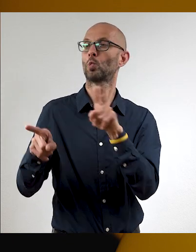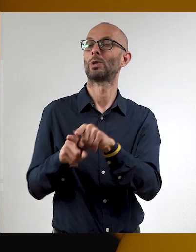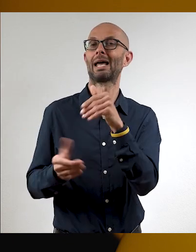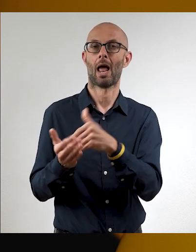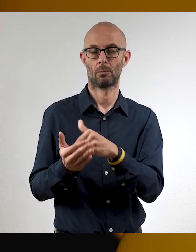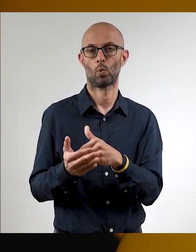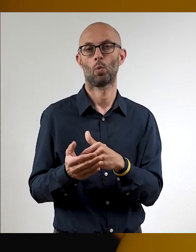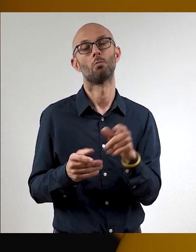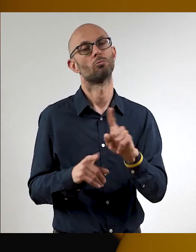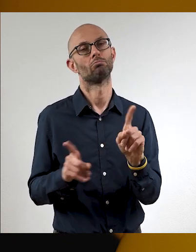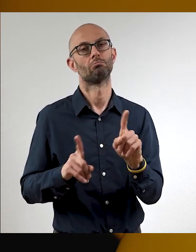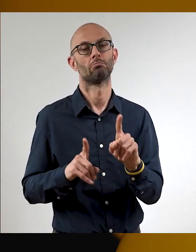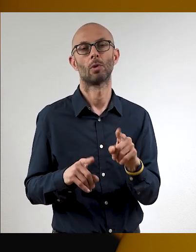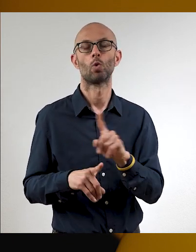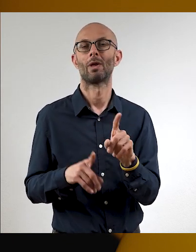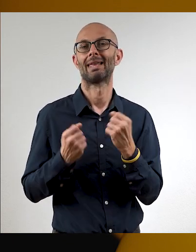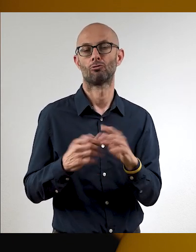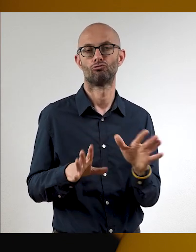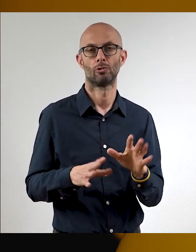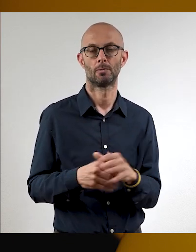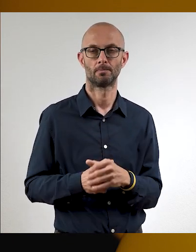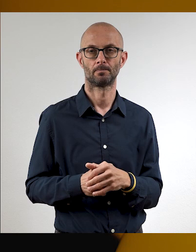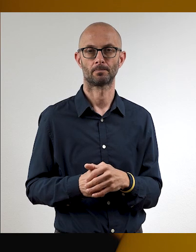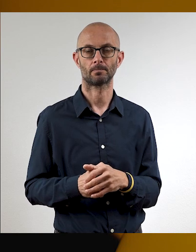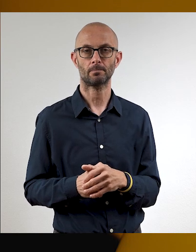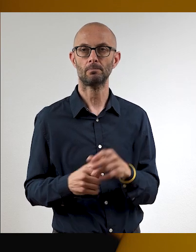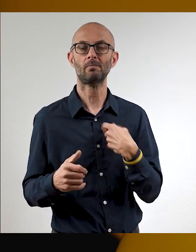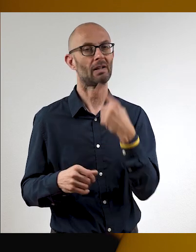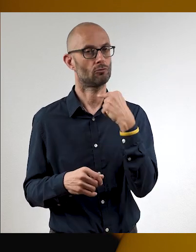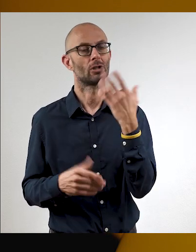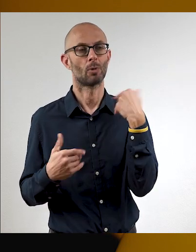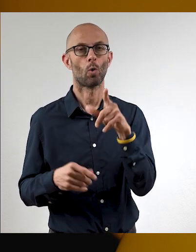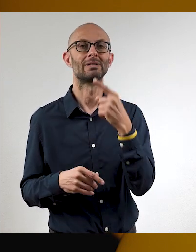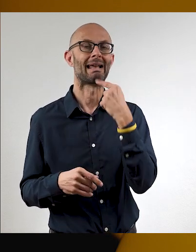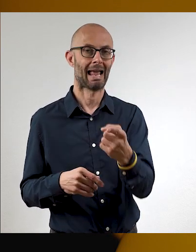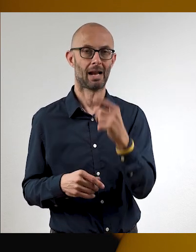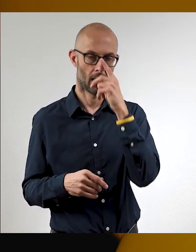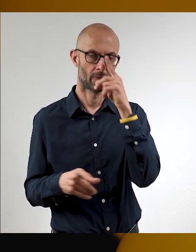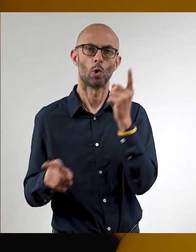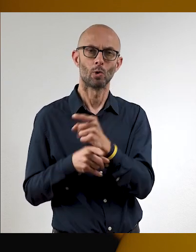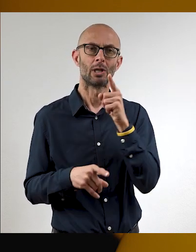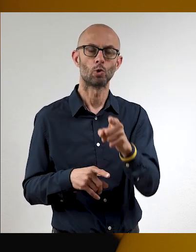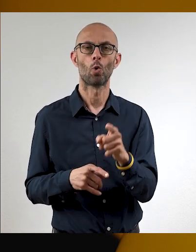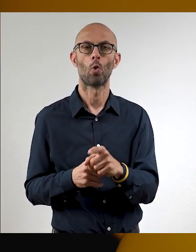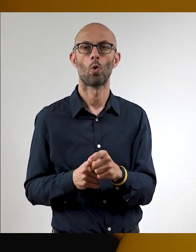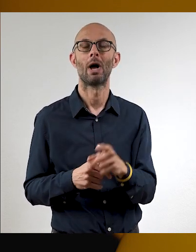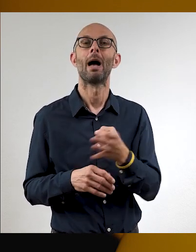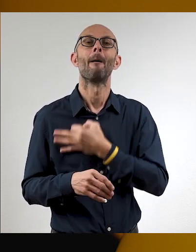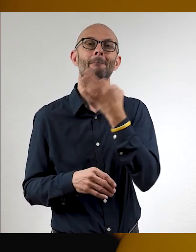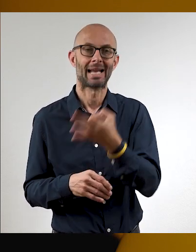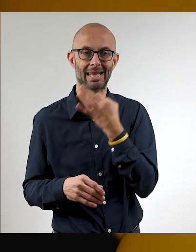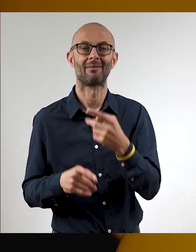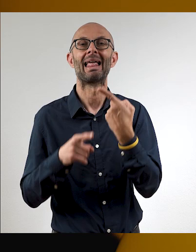otrok potreboval. Ne? To ne drži. Ne? Všeč mi je bilo, ko si omenila, da je tudi to predavanje